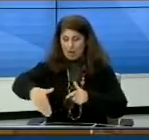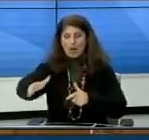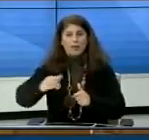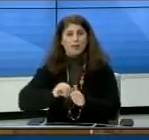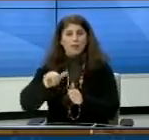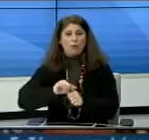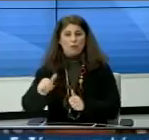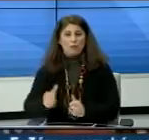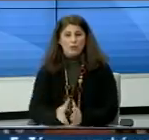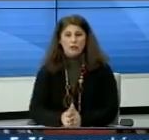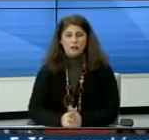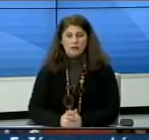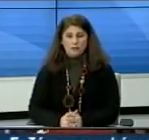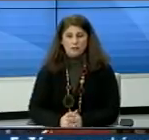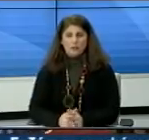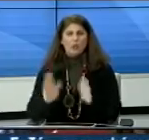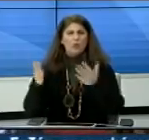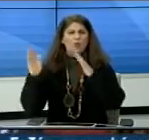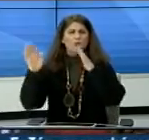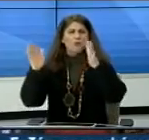μηνών.